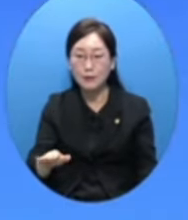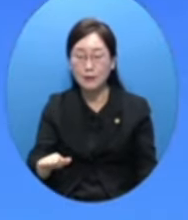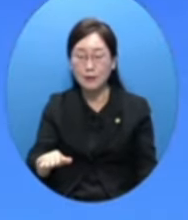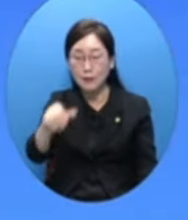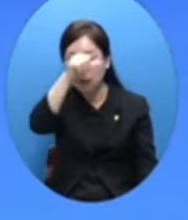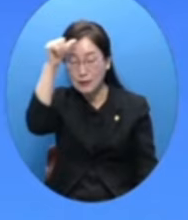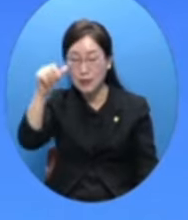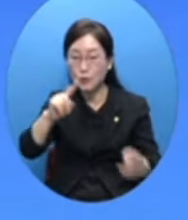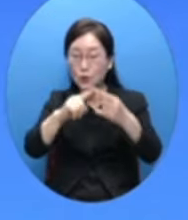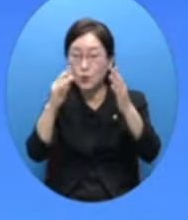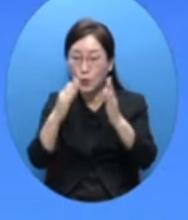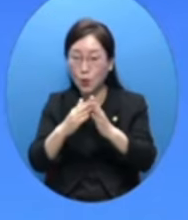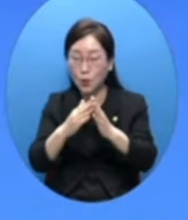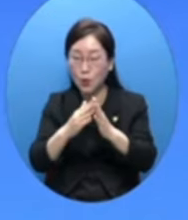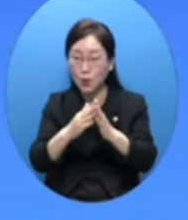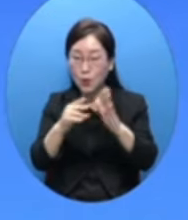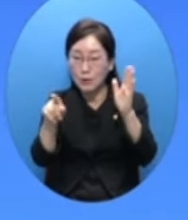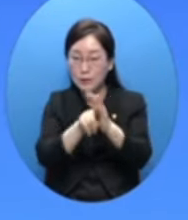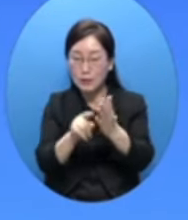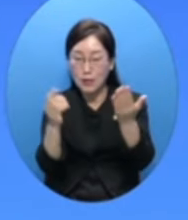장로교 신학교 총장이 와서